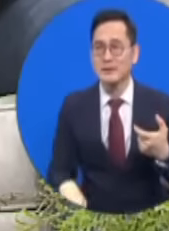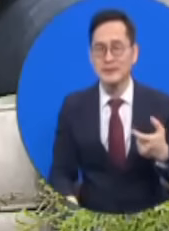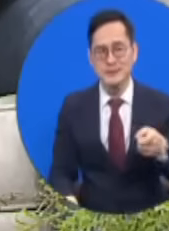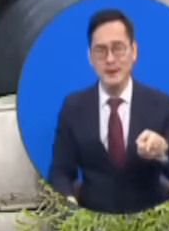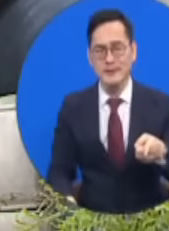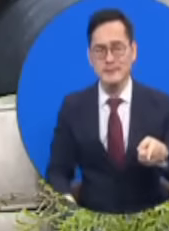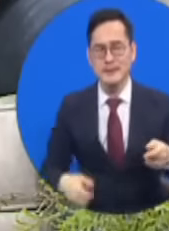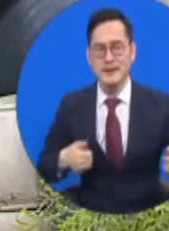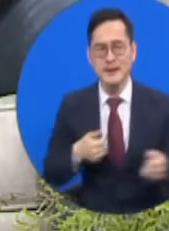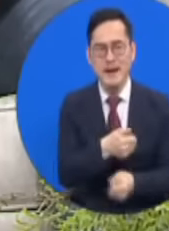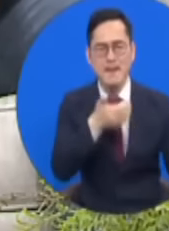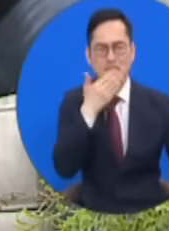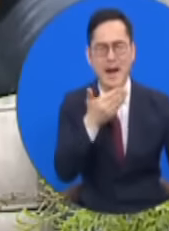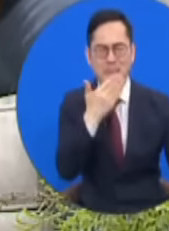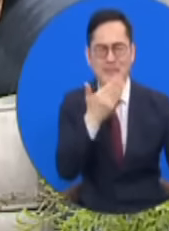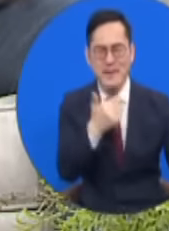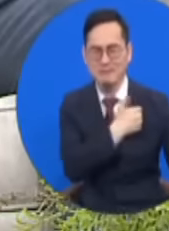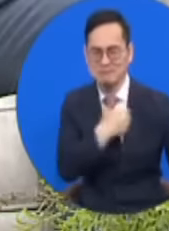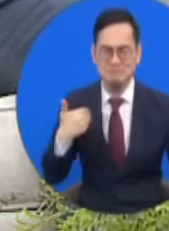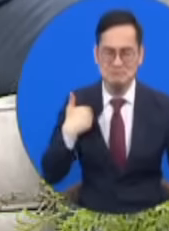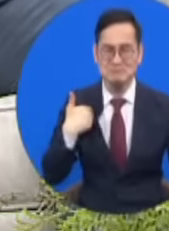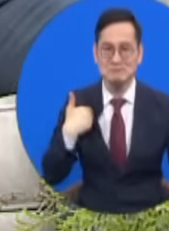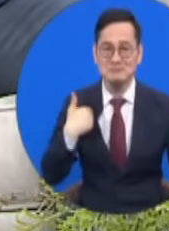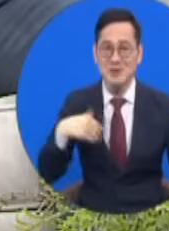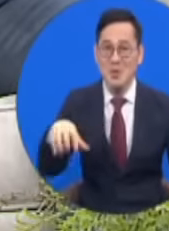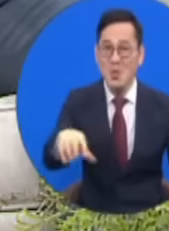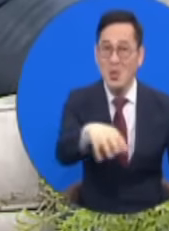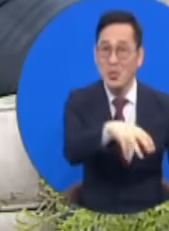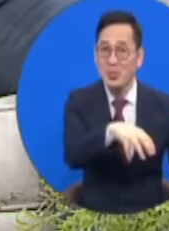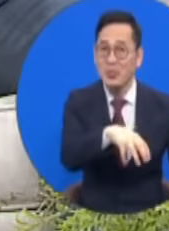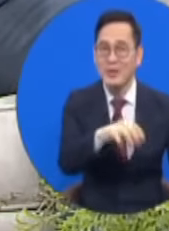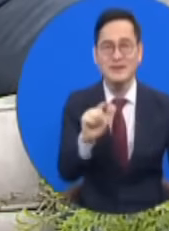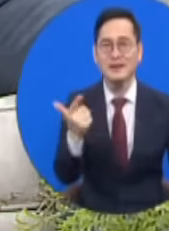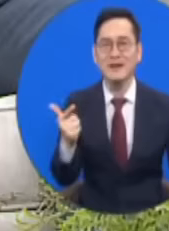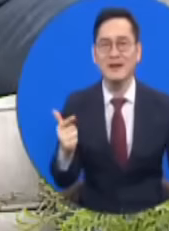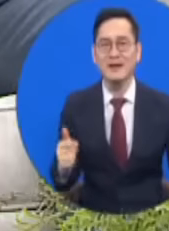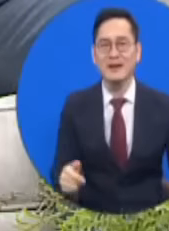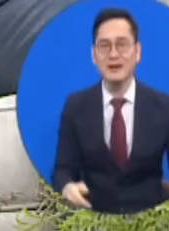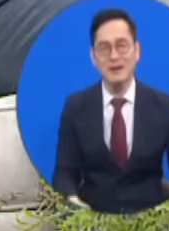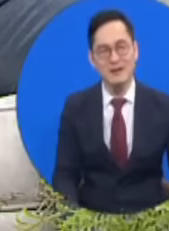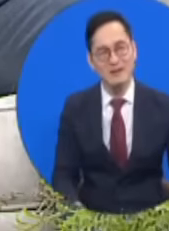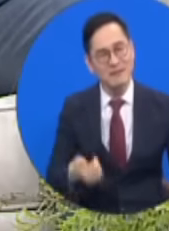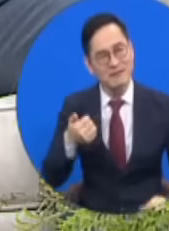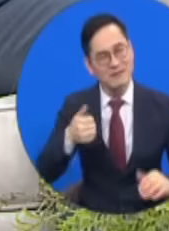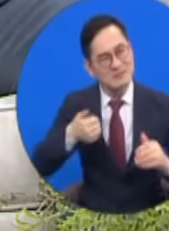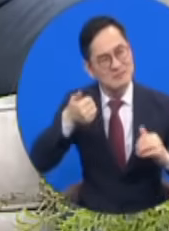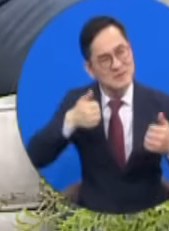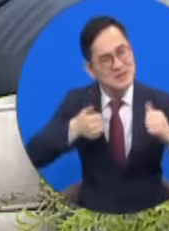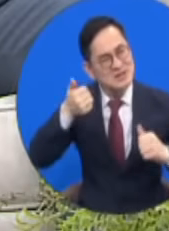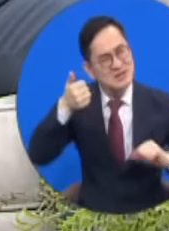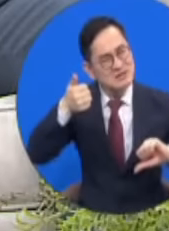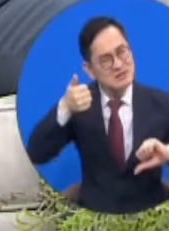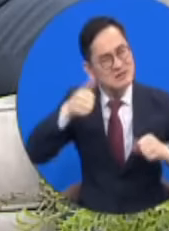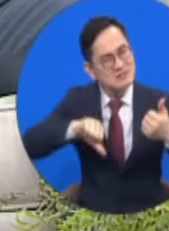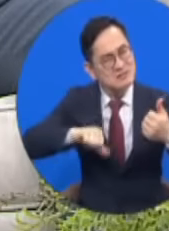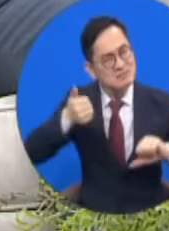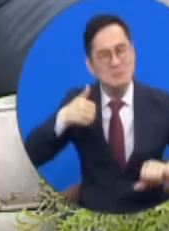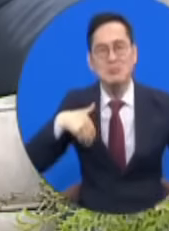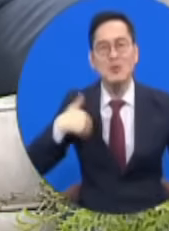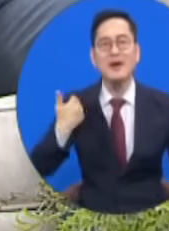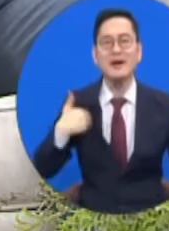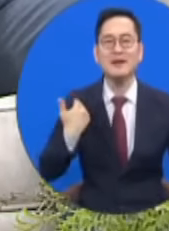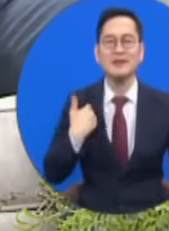우리가 당선이에요 라고 말할 수 있는 지역이 그만큼 줄었다는 의미이기도 하고, 네. 이 선거가 막판까지 굉장히 치열하다는 의미이기도